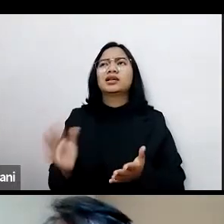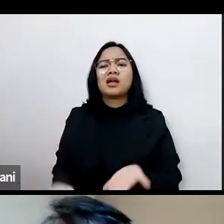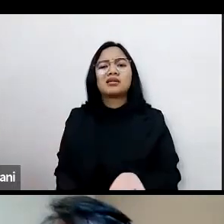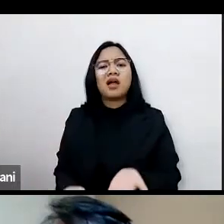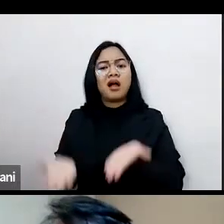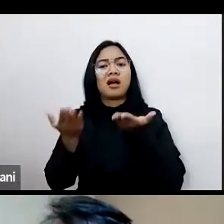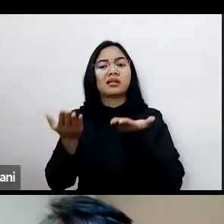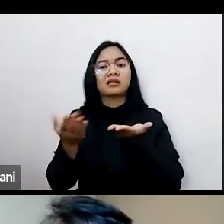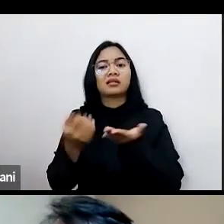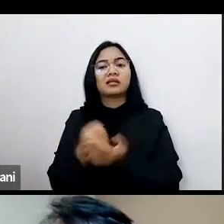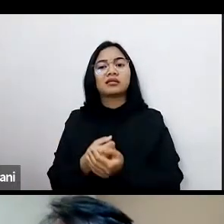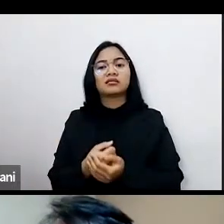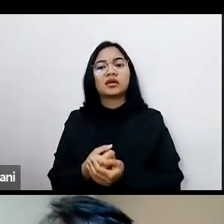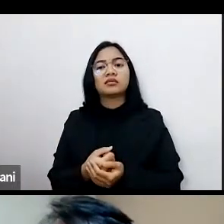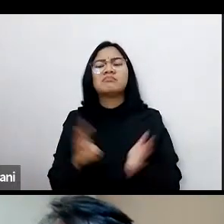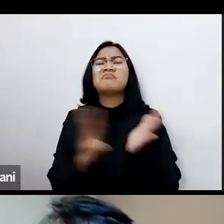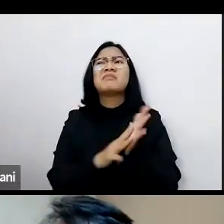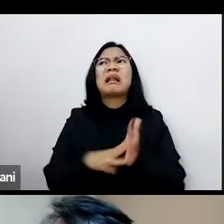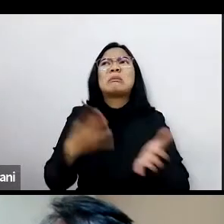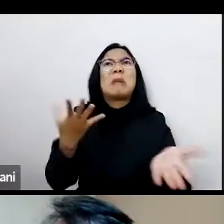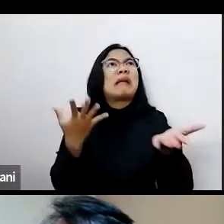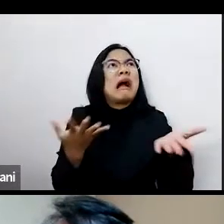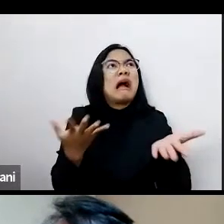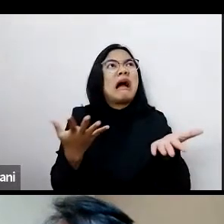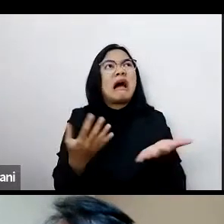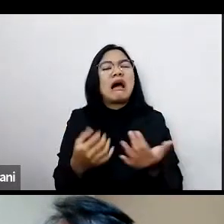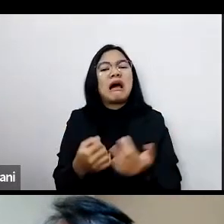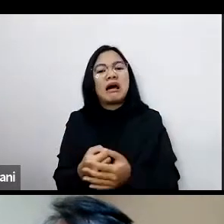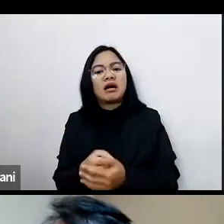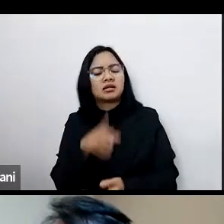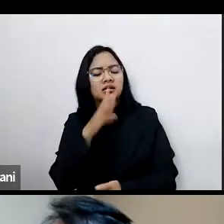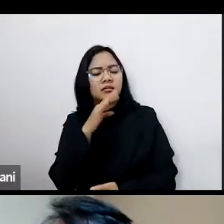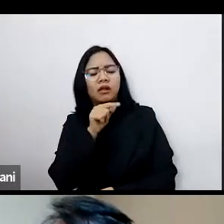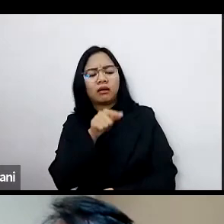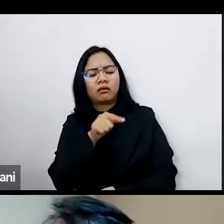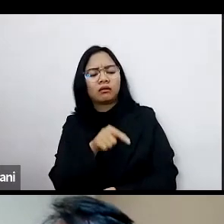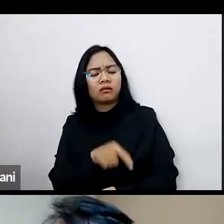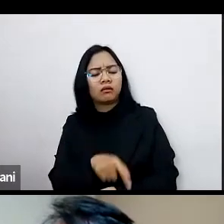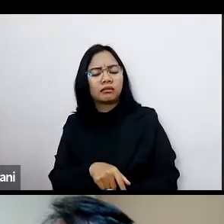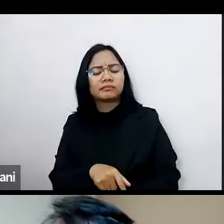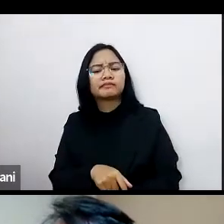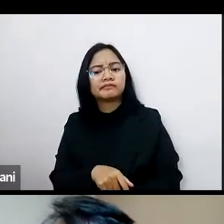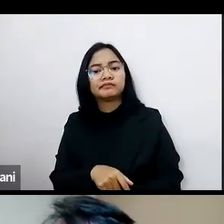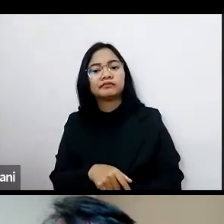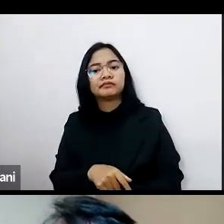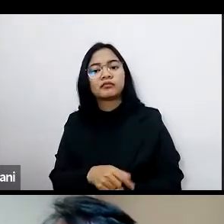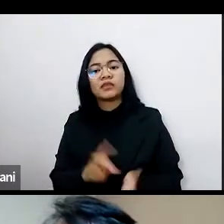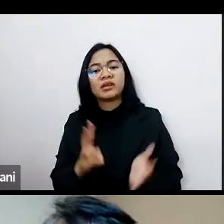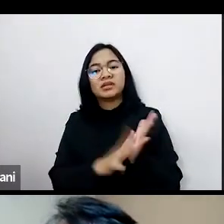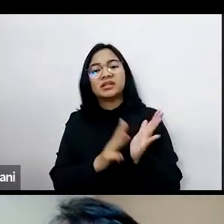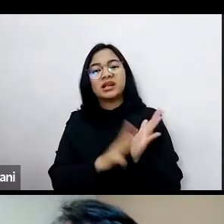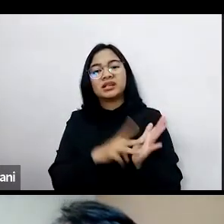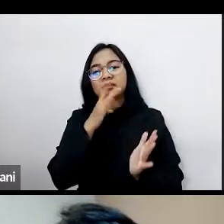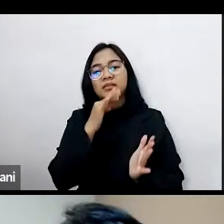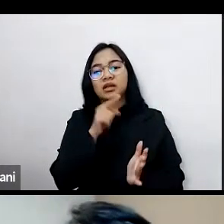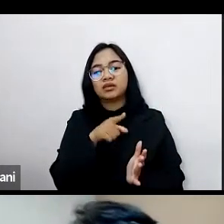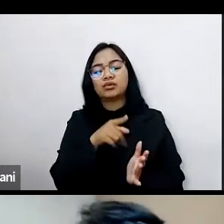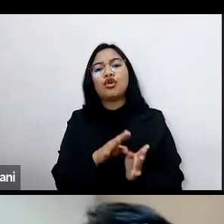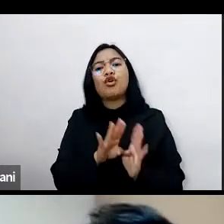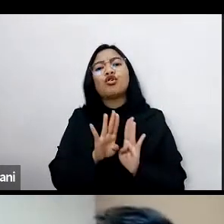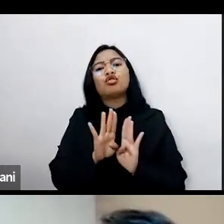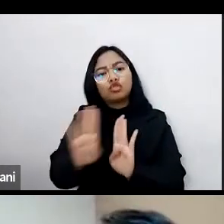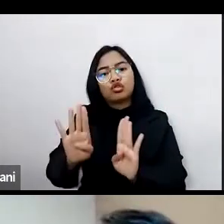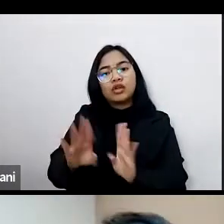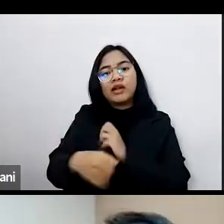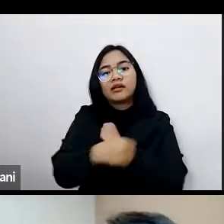Masalahnya di mana gitu. Ya seperti itu, saya kira problemnya saya tadi ya, tuntutan dari negara, tuntutan